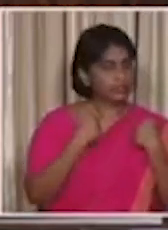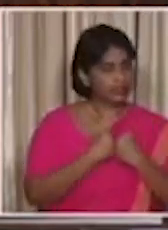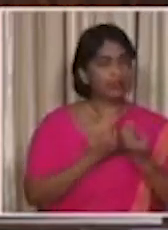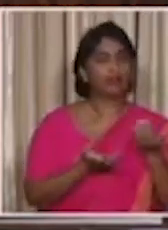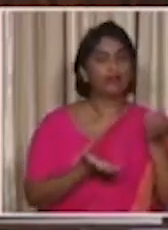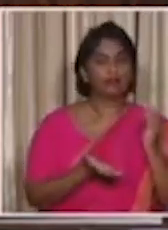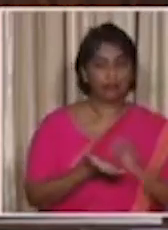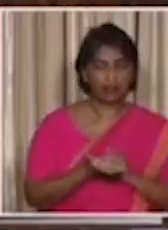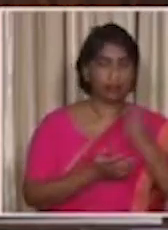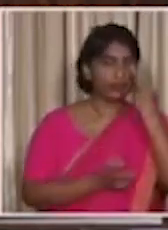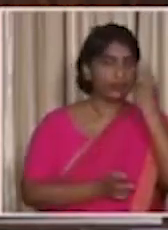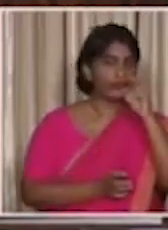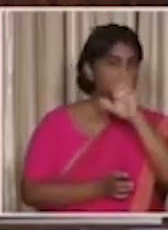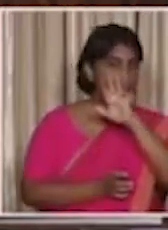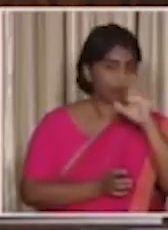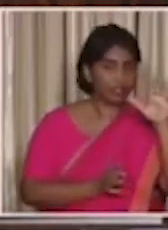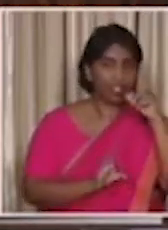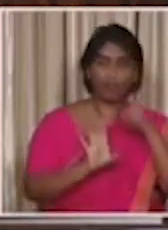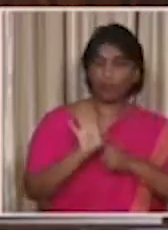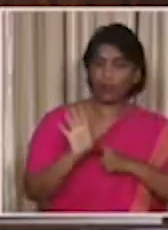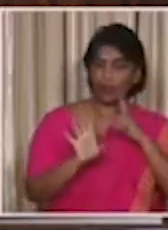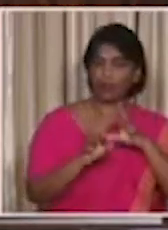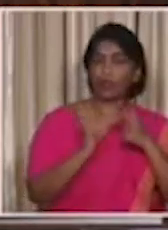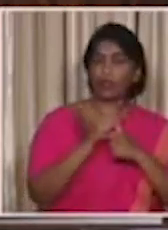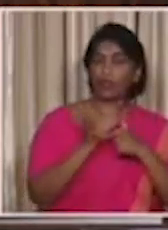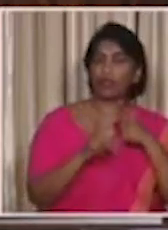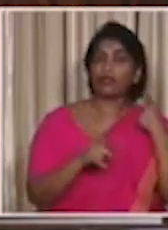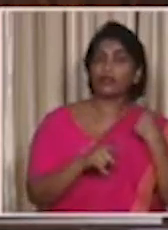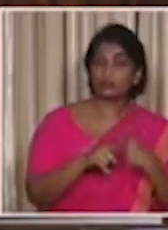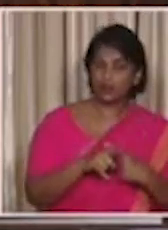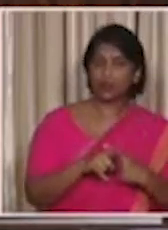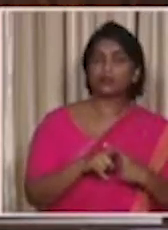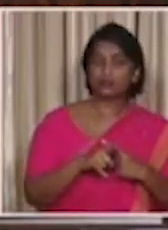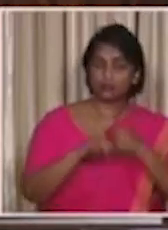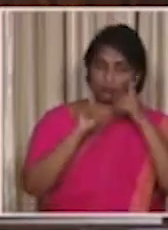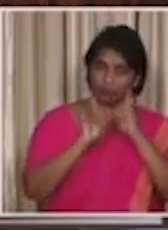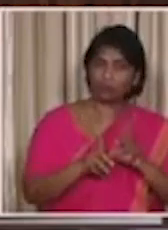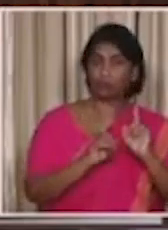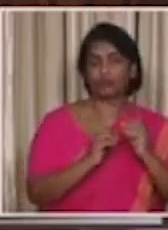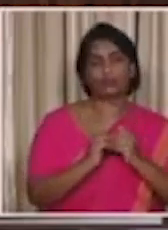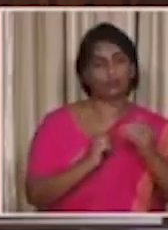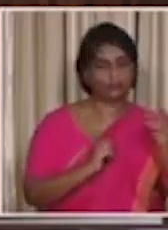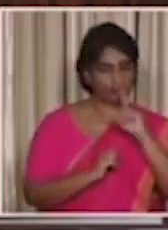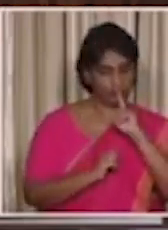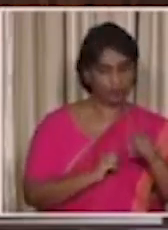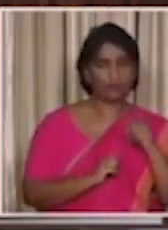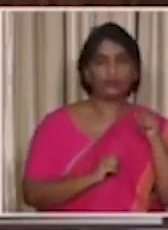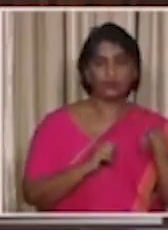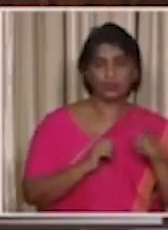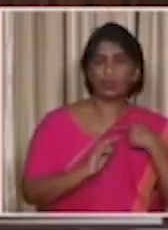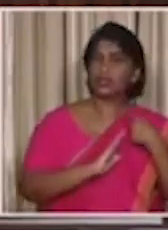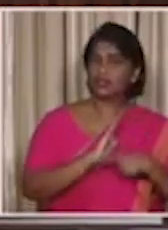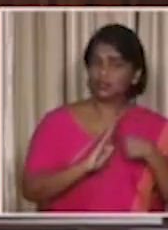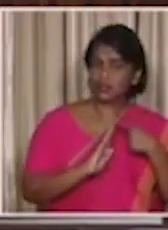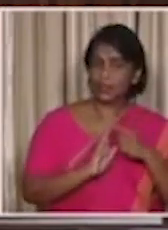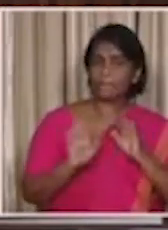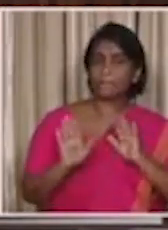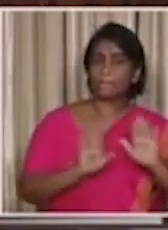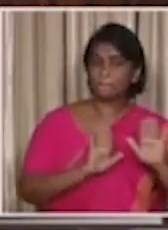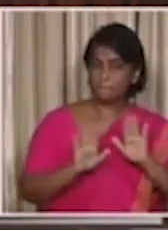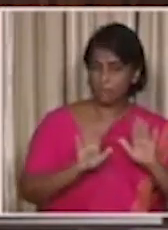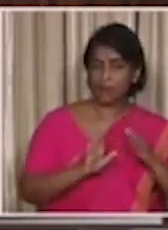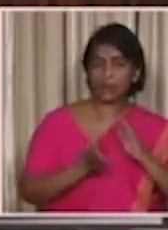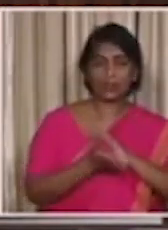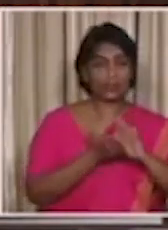යළිත් 2019 වසරේ පැවති බදු ක්‍රමයට යන ලෙස ඉල්ලා සිටියා. ශ්‍රී ලංකා පරිපාලන